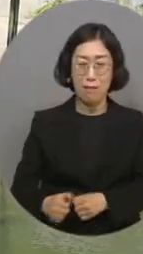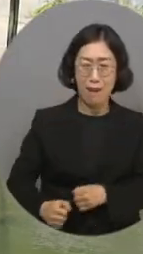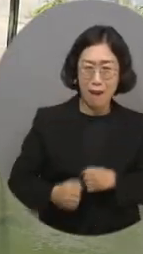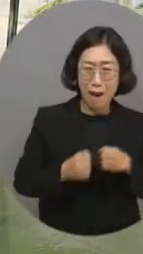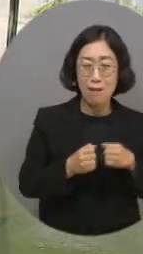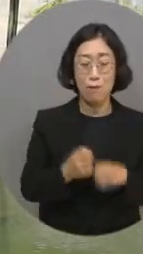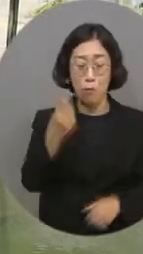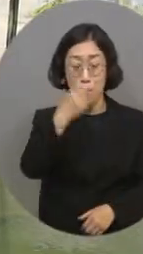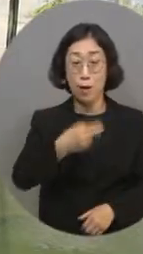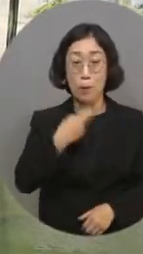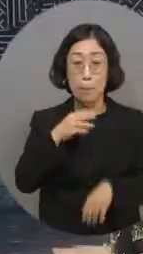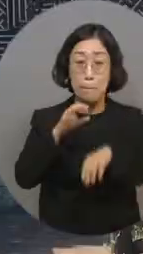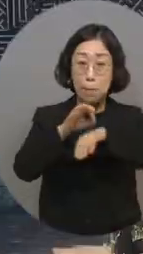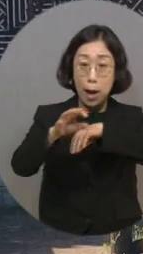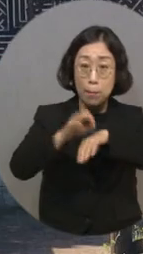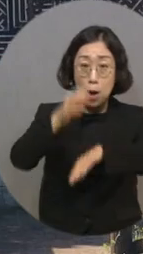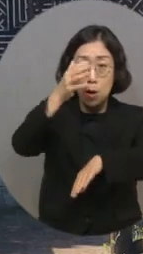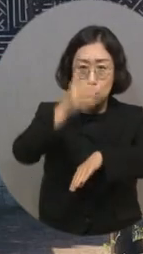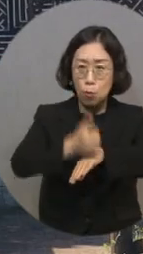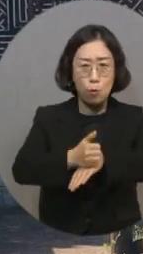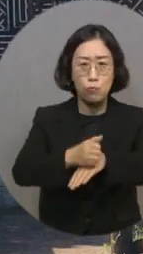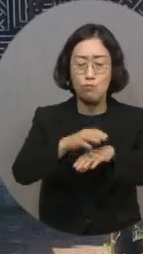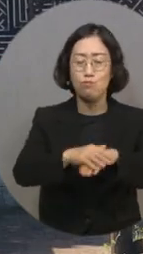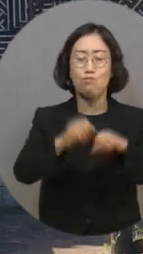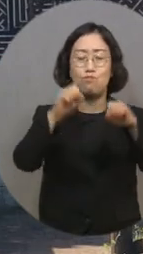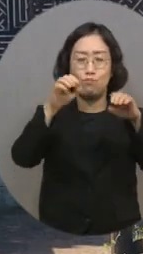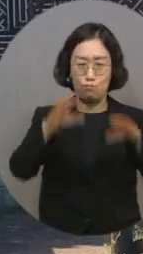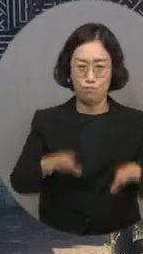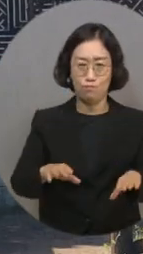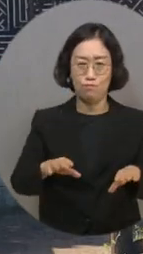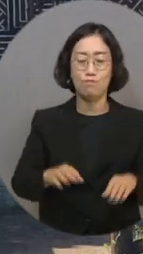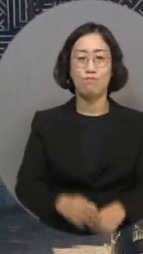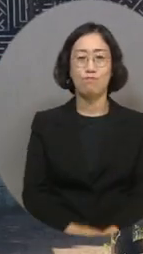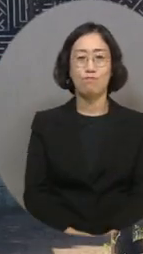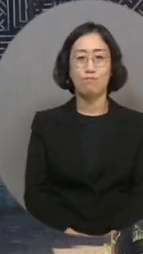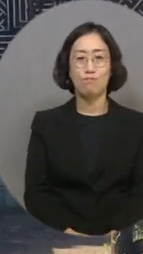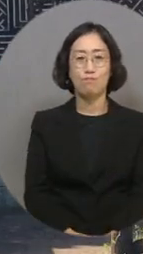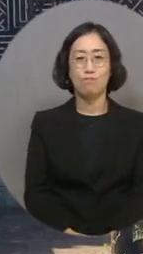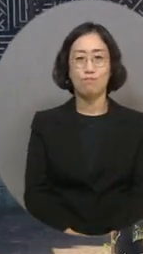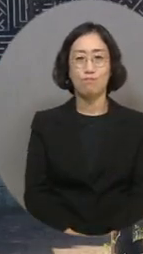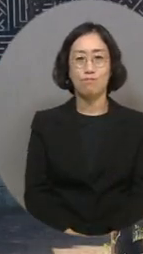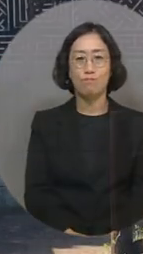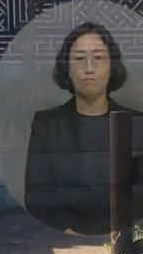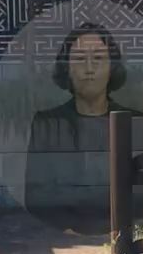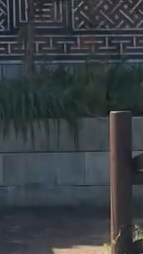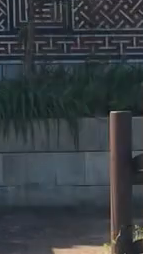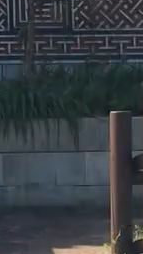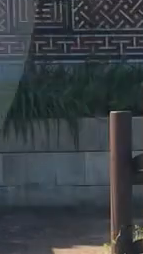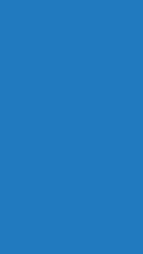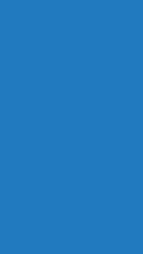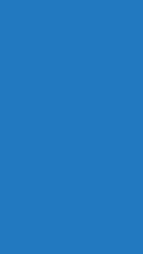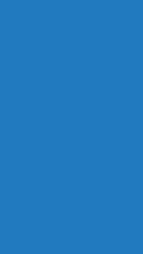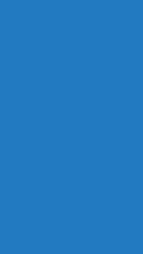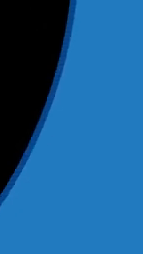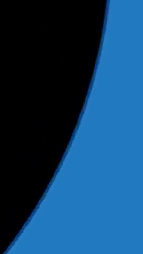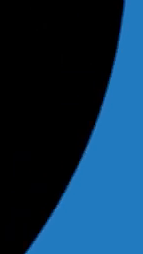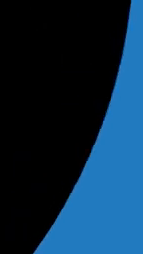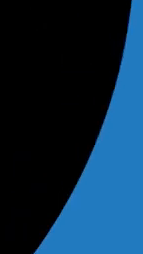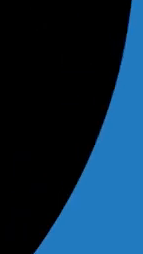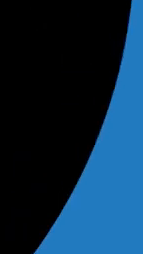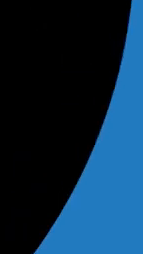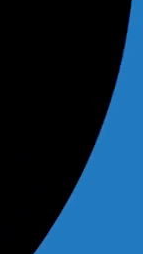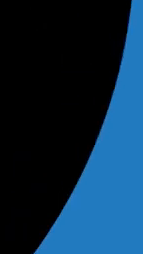않으면 결국 무의미한 타이틀이 될 것입니다. 복지TV 뉴스 이영추입니다.